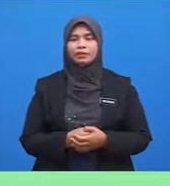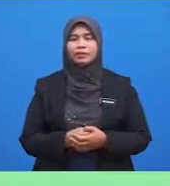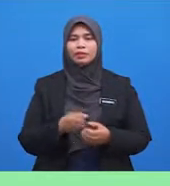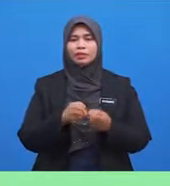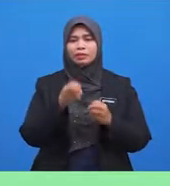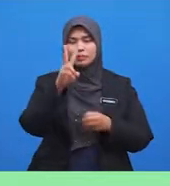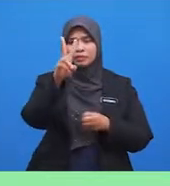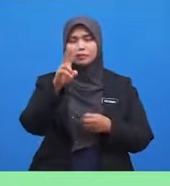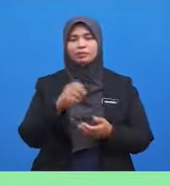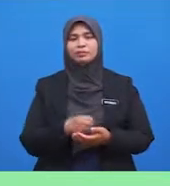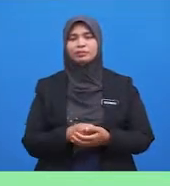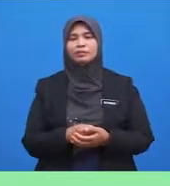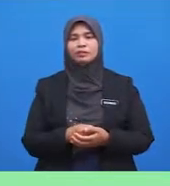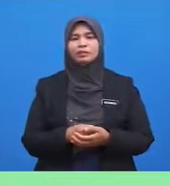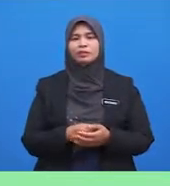Kedua,